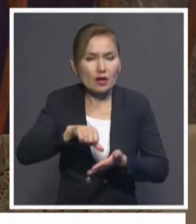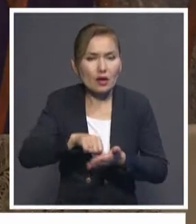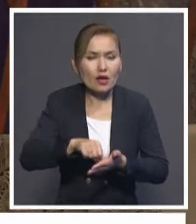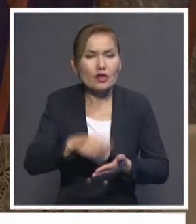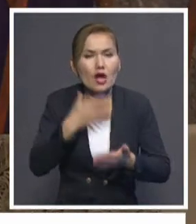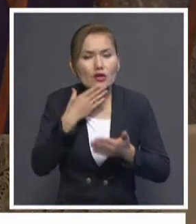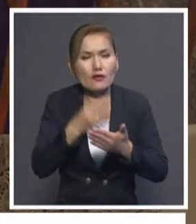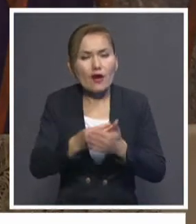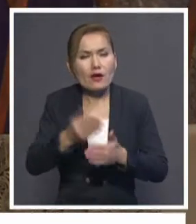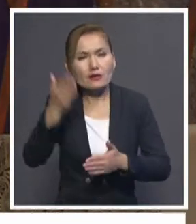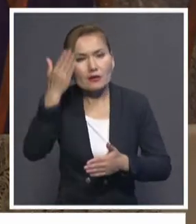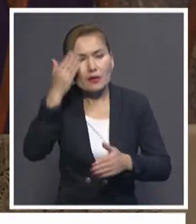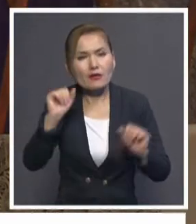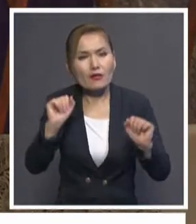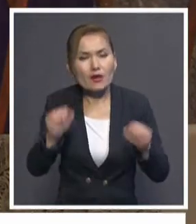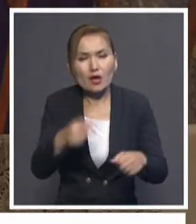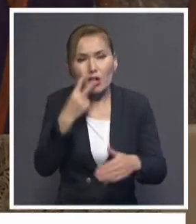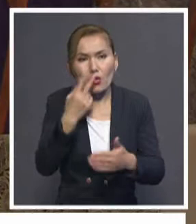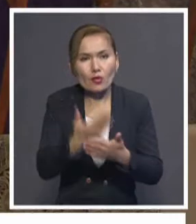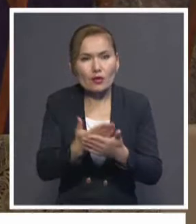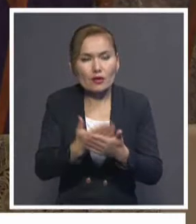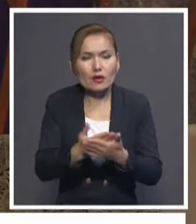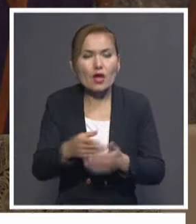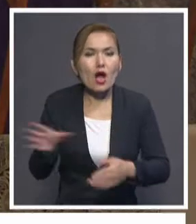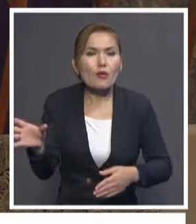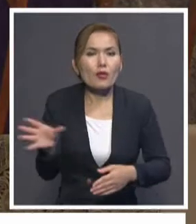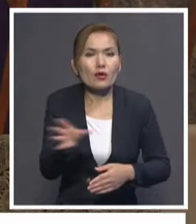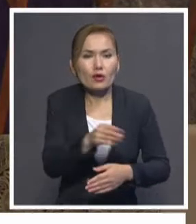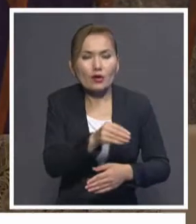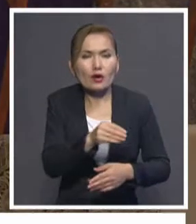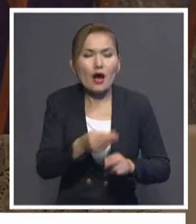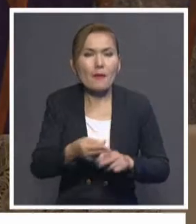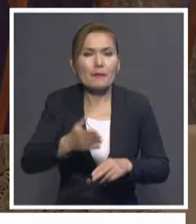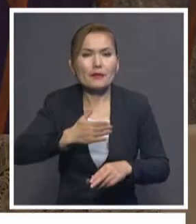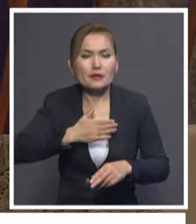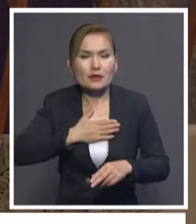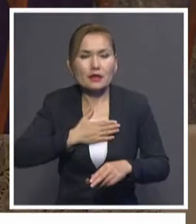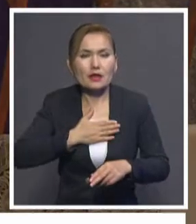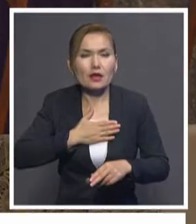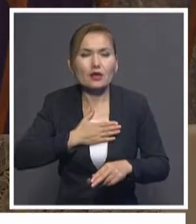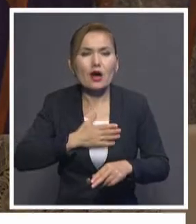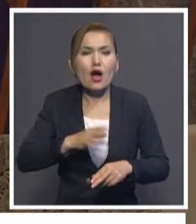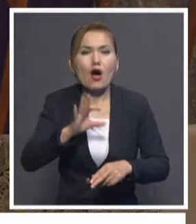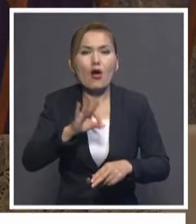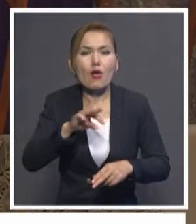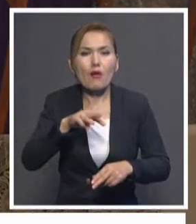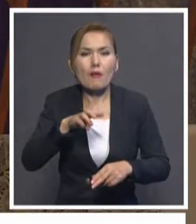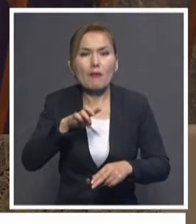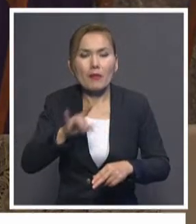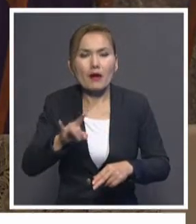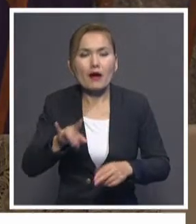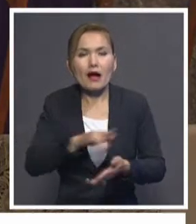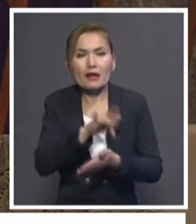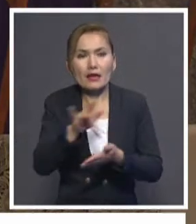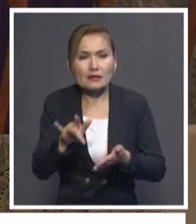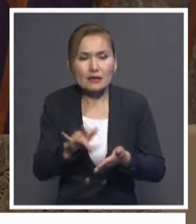дарынын көрсету керек те. Сонда көрсеткенде бүкіл біздің омбы қаланың және де